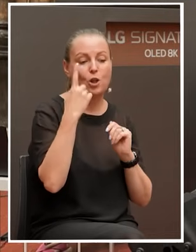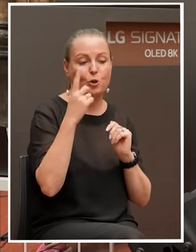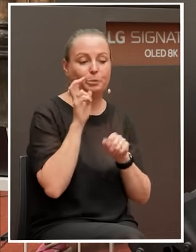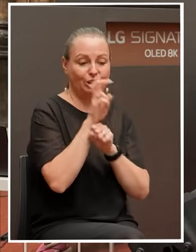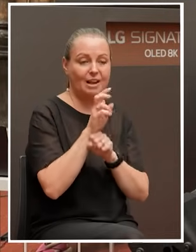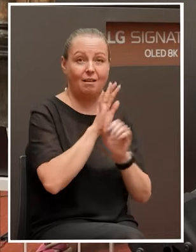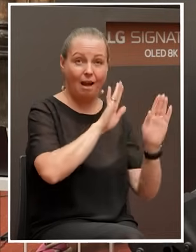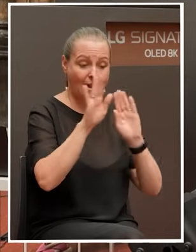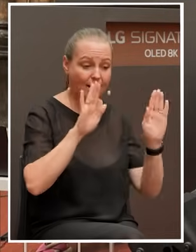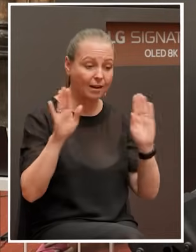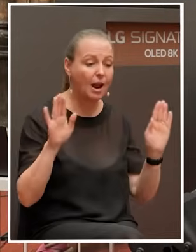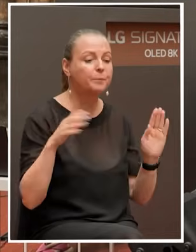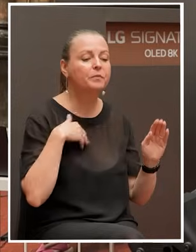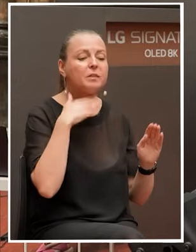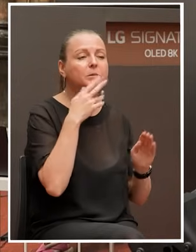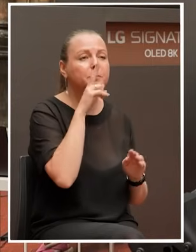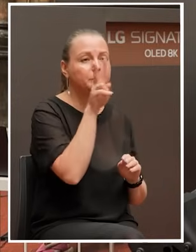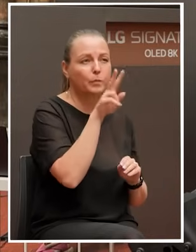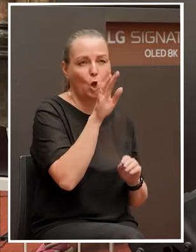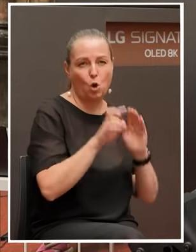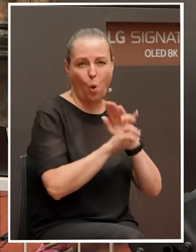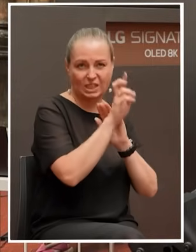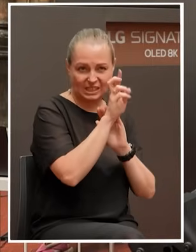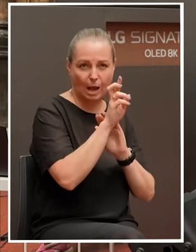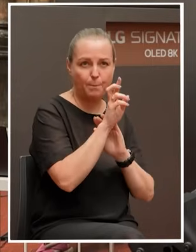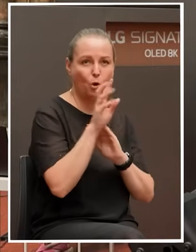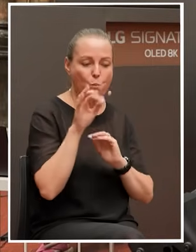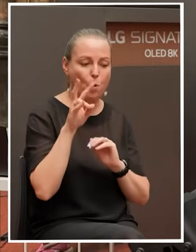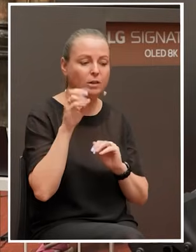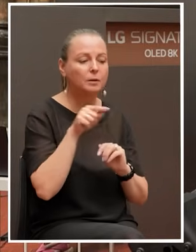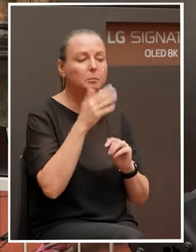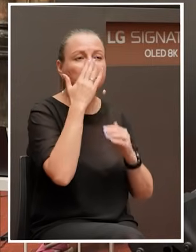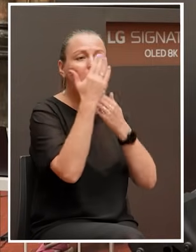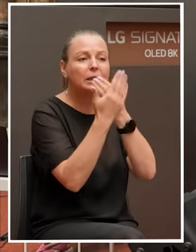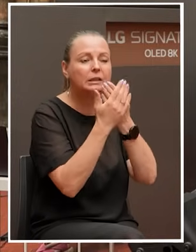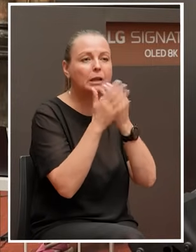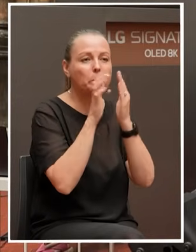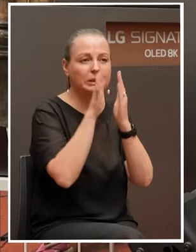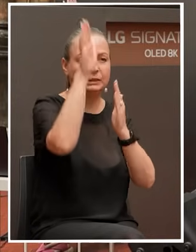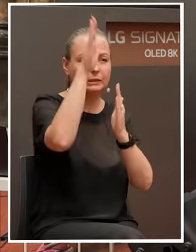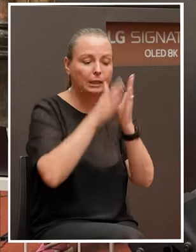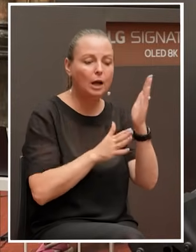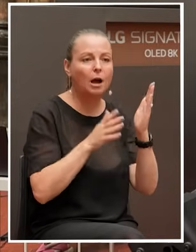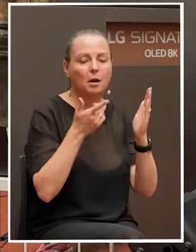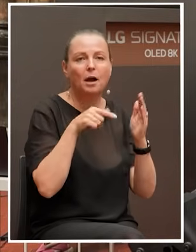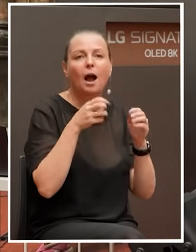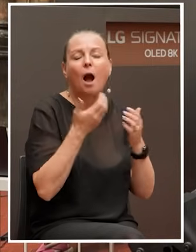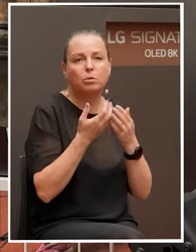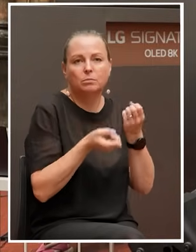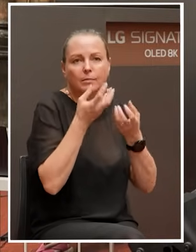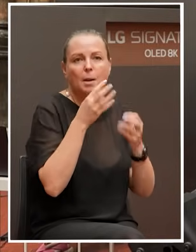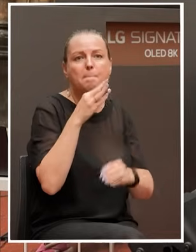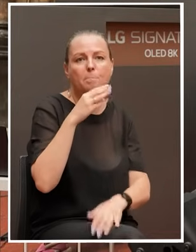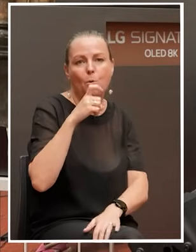живописи Щукина. Я внимательно рассматривал Руанский собор Клода Моне. Здесь близко под стеклом росли мхи, неважно,